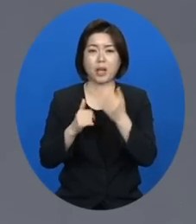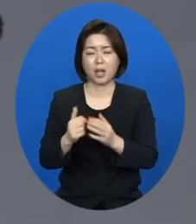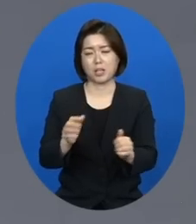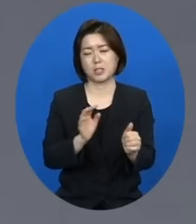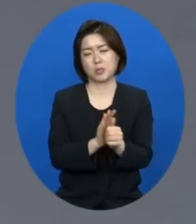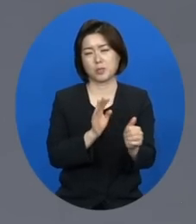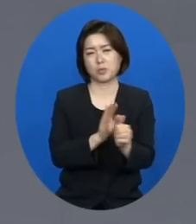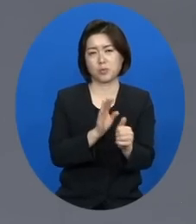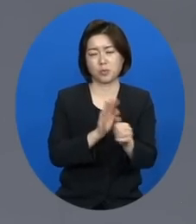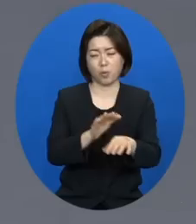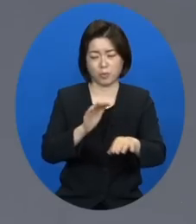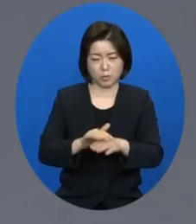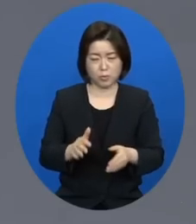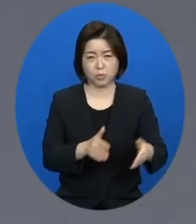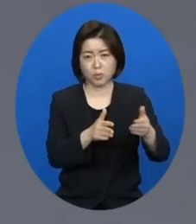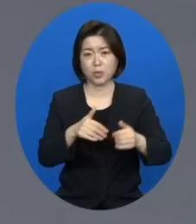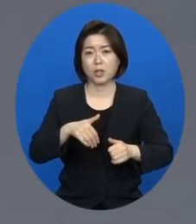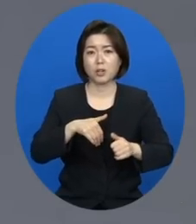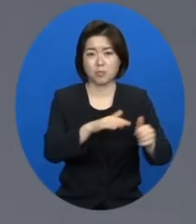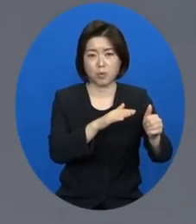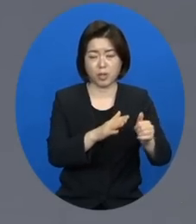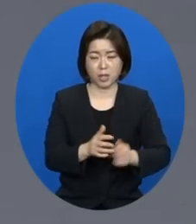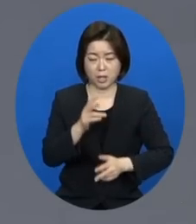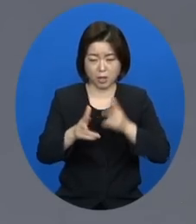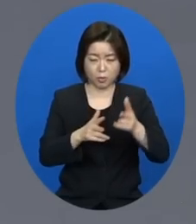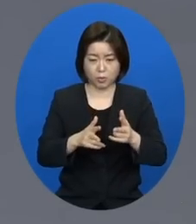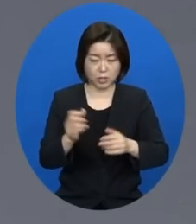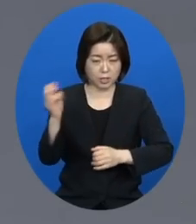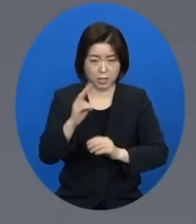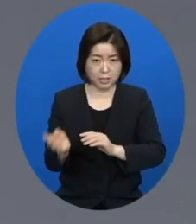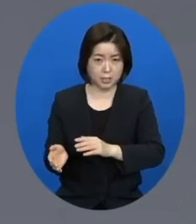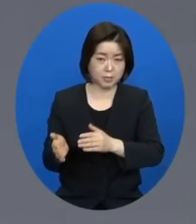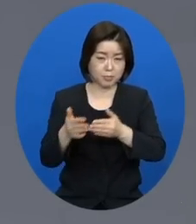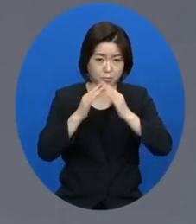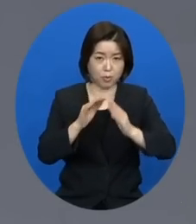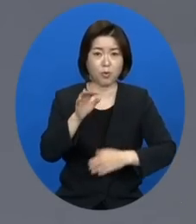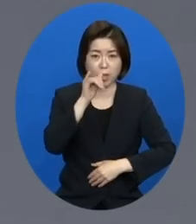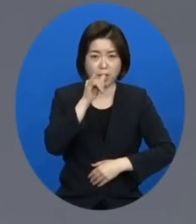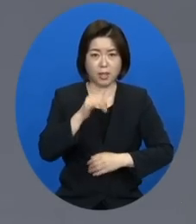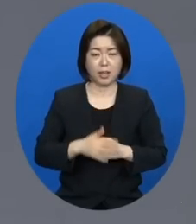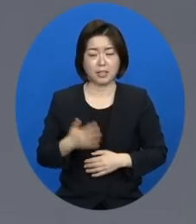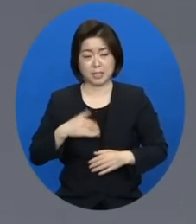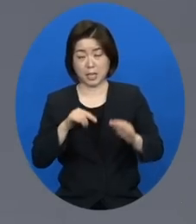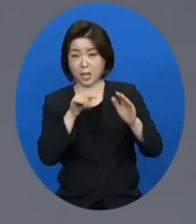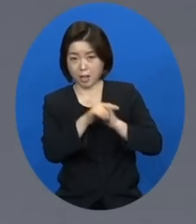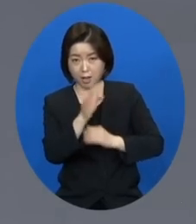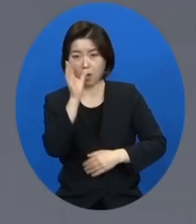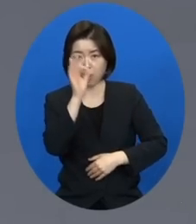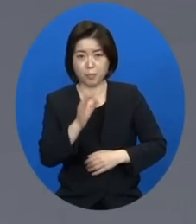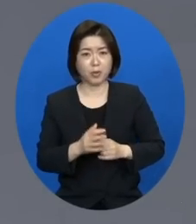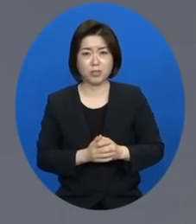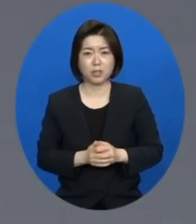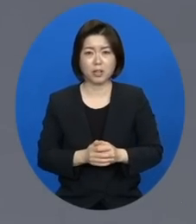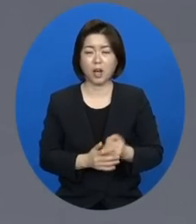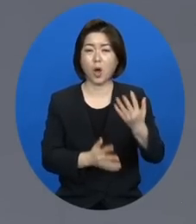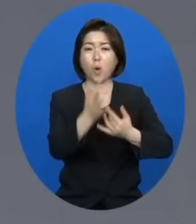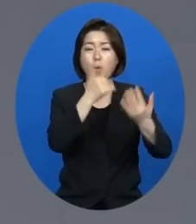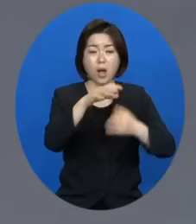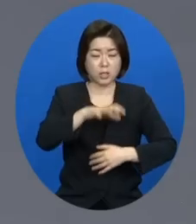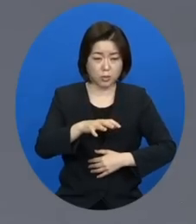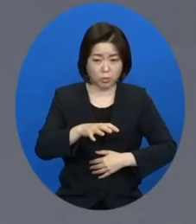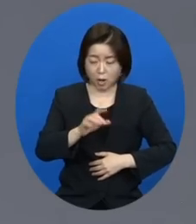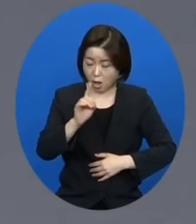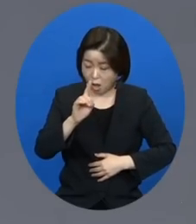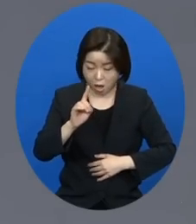돕는 손길을 보내주셔서 공장이 재건이 됩니다. 제가 이번에 가보니까요, 화재 난 곳이라고는